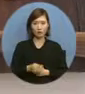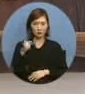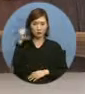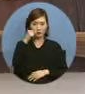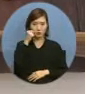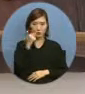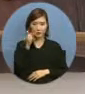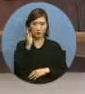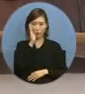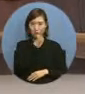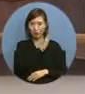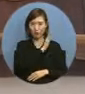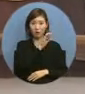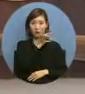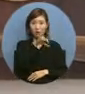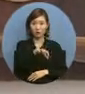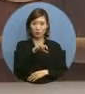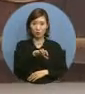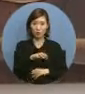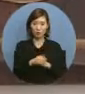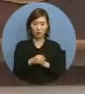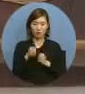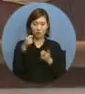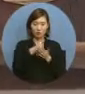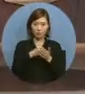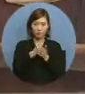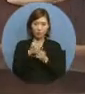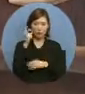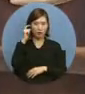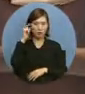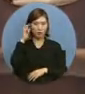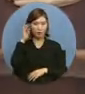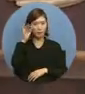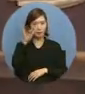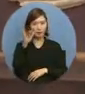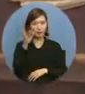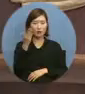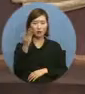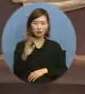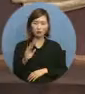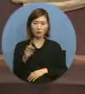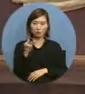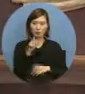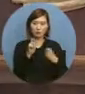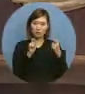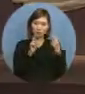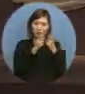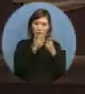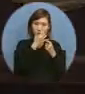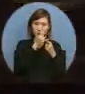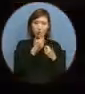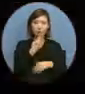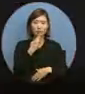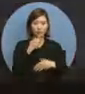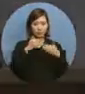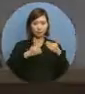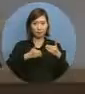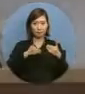철저히 외면된 공간, 애처롭게 갈망하지만 그 무엇과도 닿을 수 없는 거리입니다.